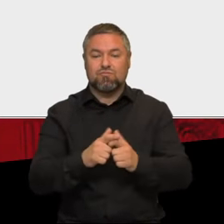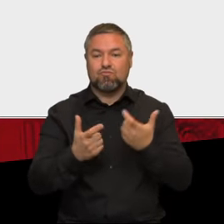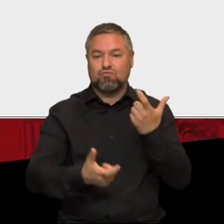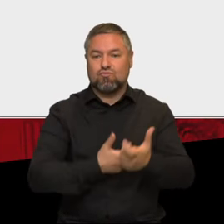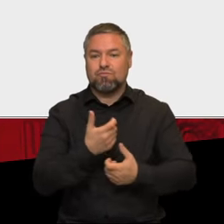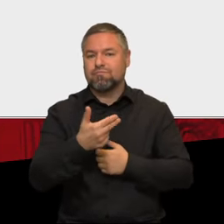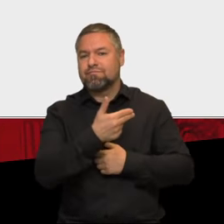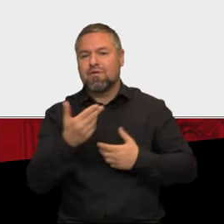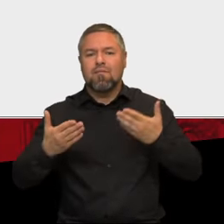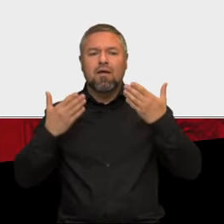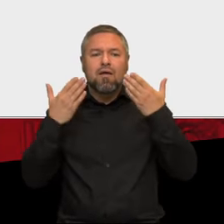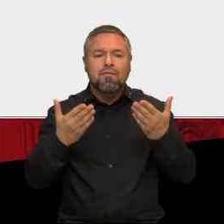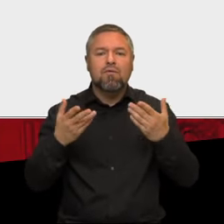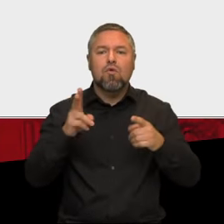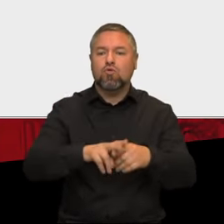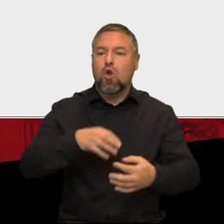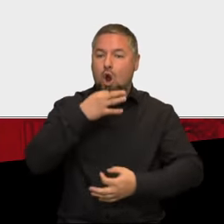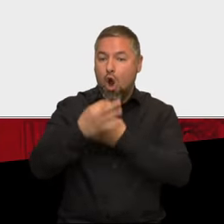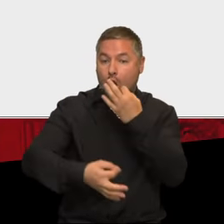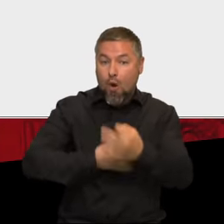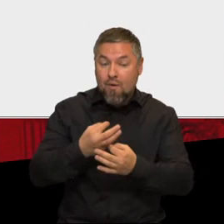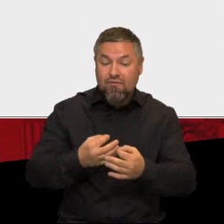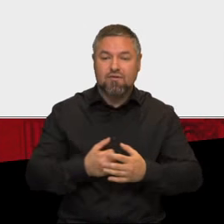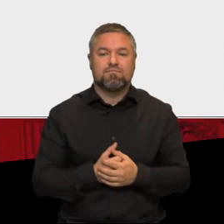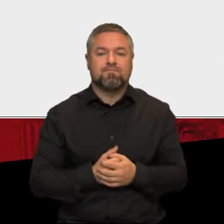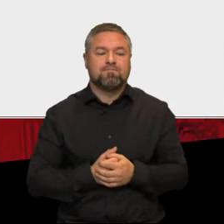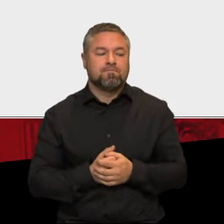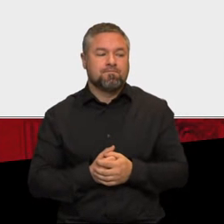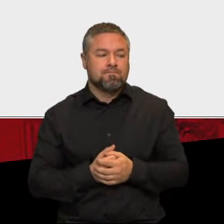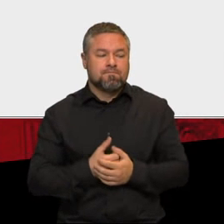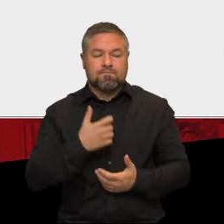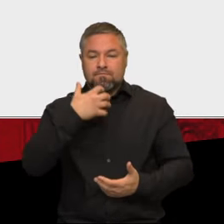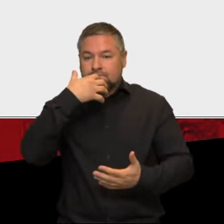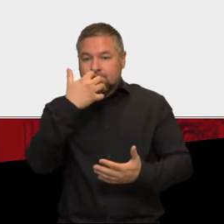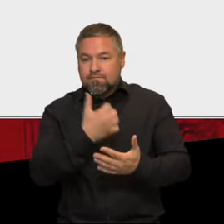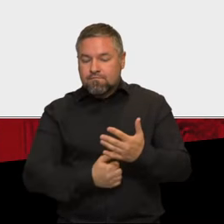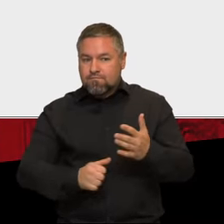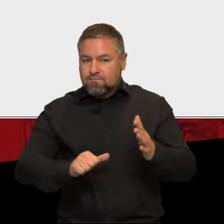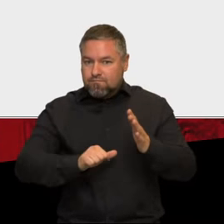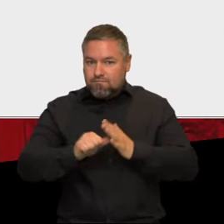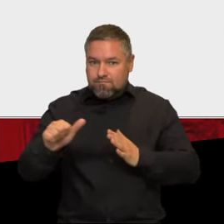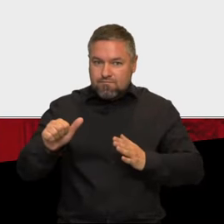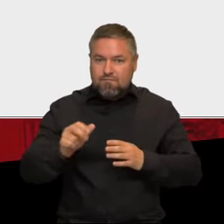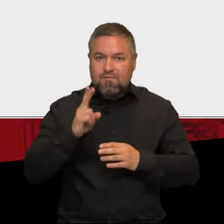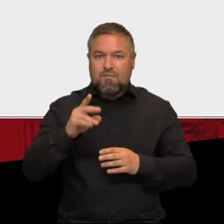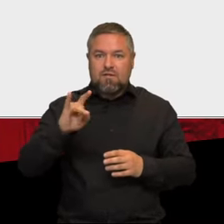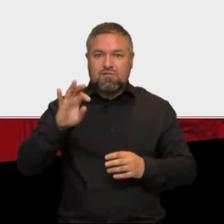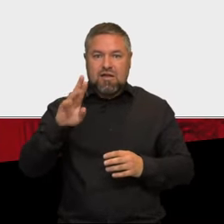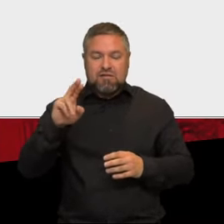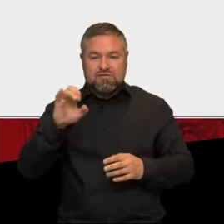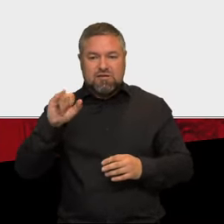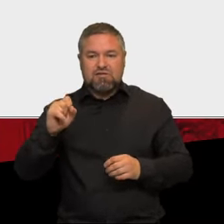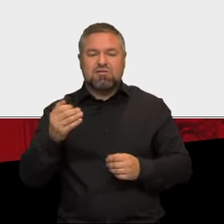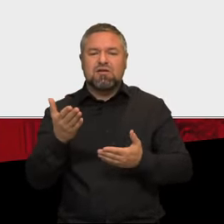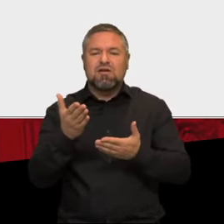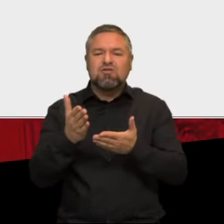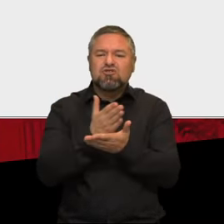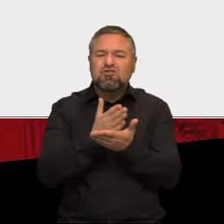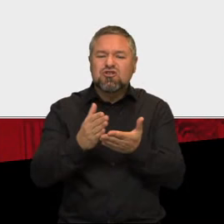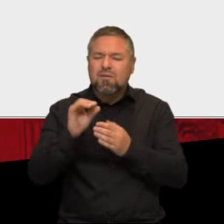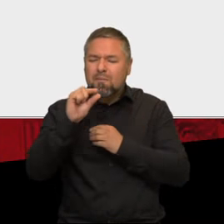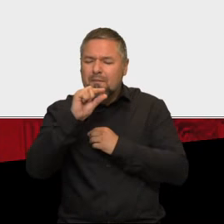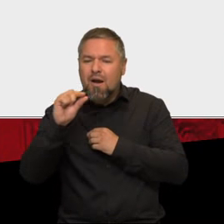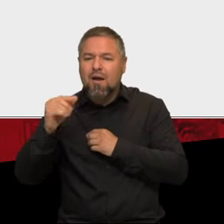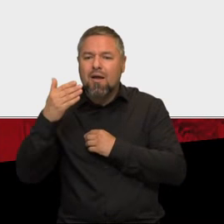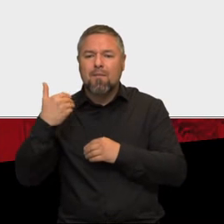odkryciach w dziedzinach nauki, które wymieniłem. Przede wszystkim wykorzystujemy fenomen krystalizacji makrocząsteczki, takie